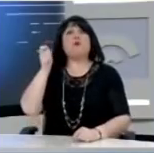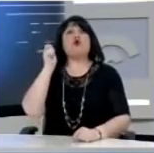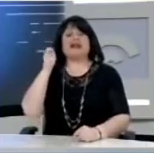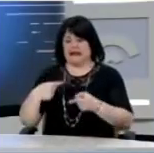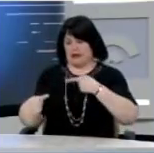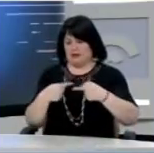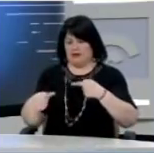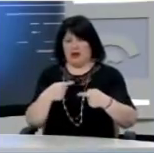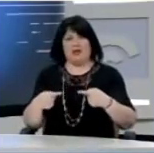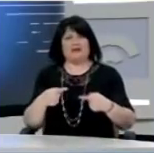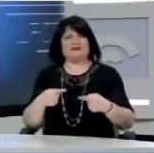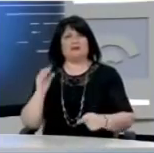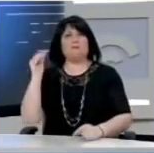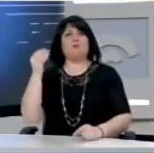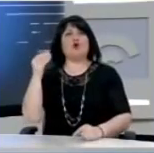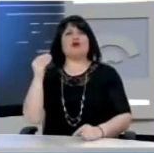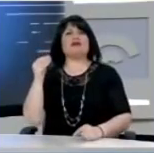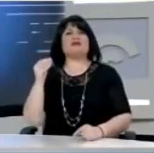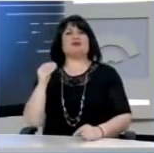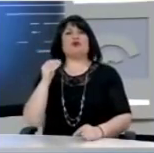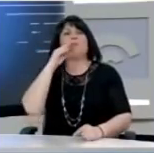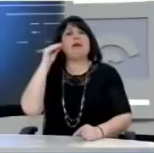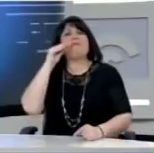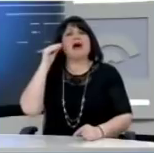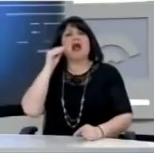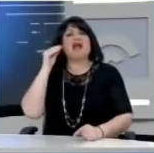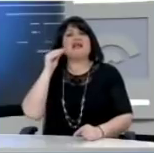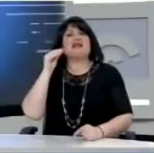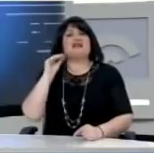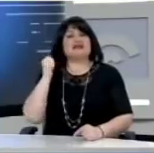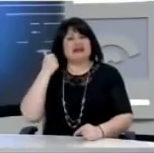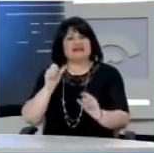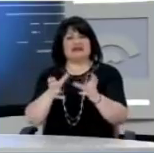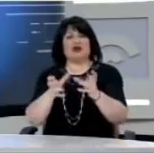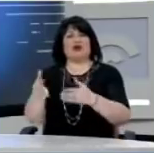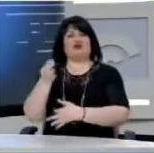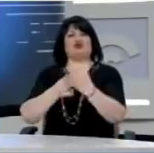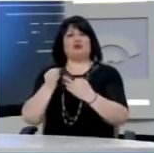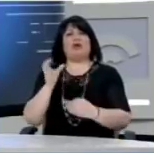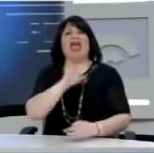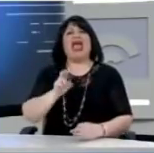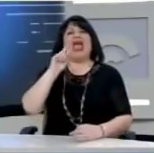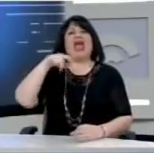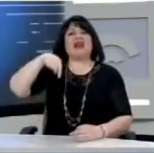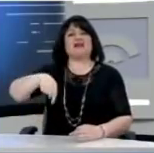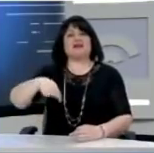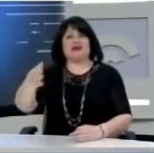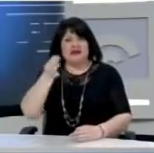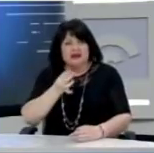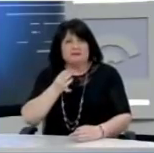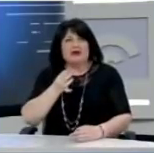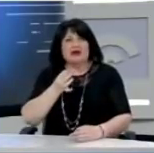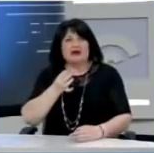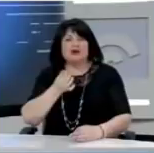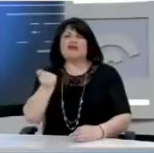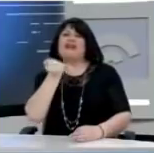σε πλαίσια πολιτικού πολιτισμού. Τα είπε χθες ο κ. Μημαράκης. Στην τηλεόραση, στη δημόσια τηλεόραση, όταν είπε ότι διαπράτεται